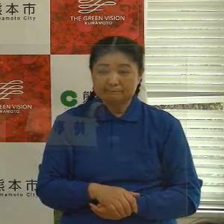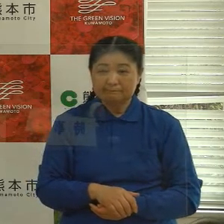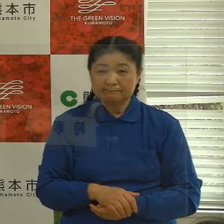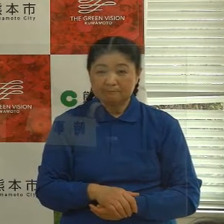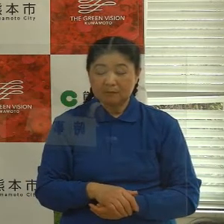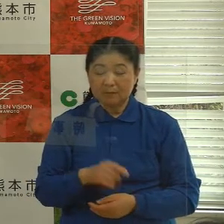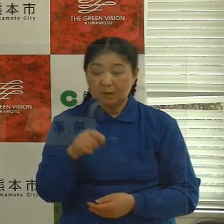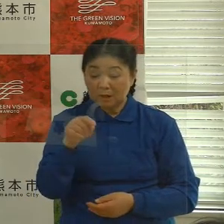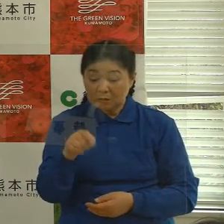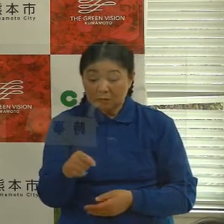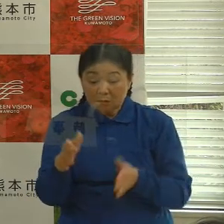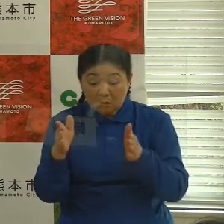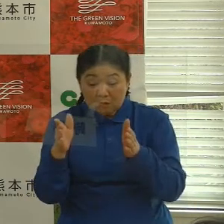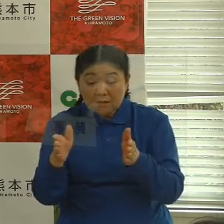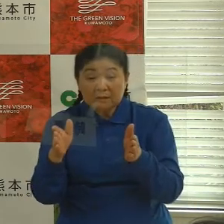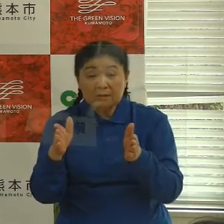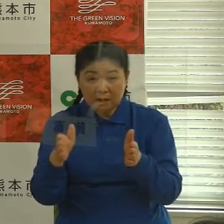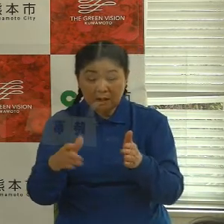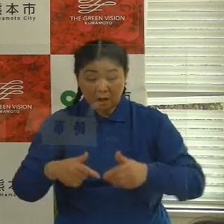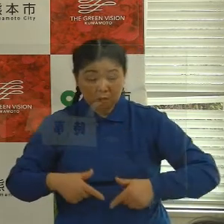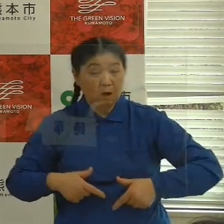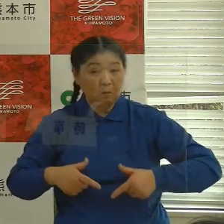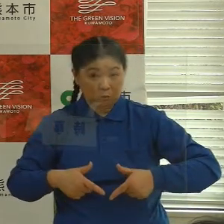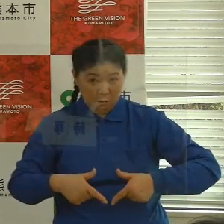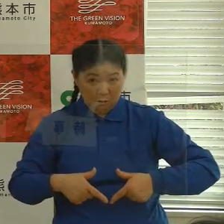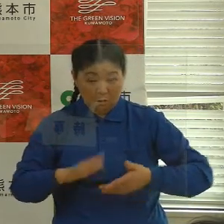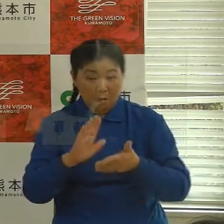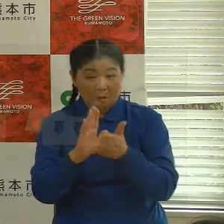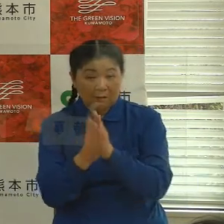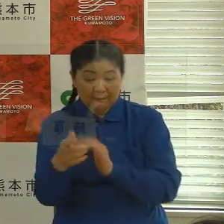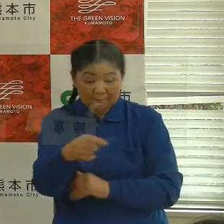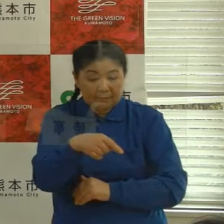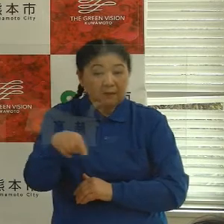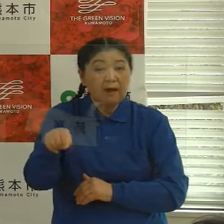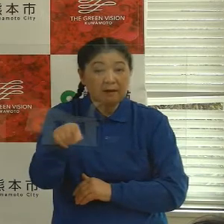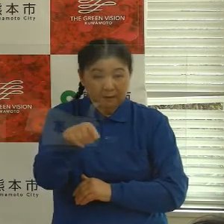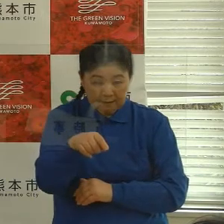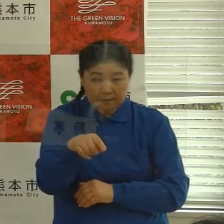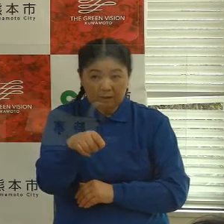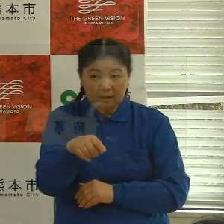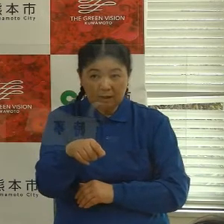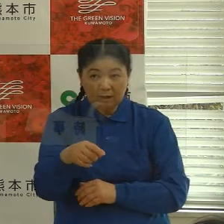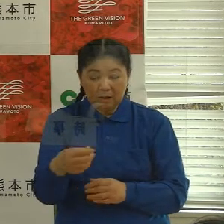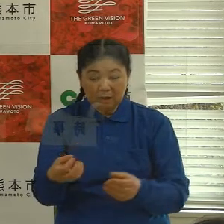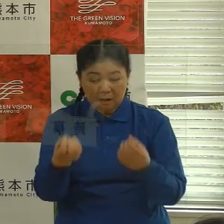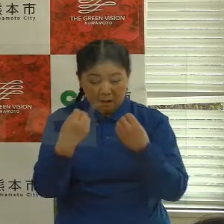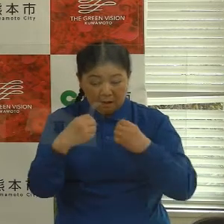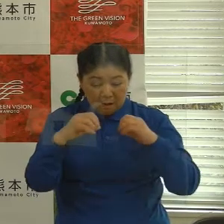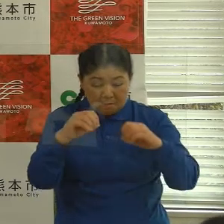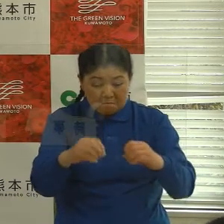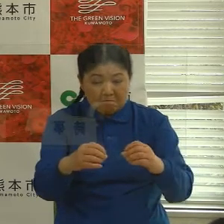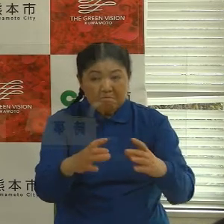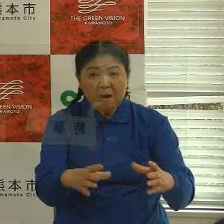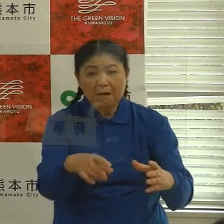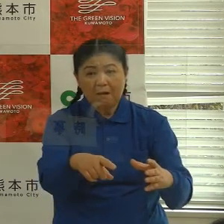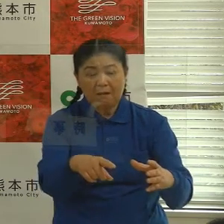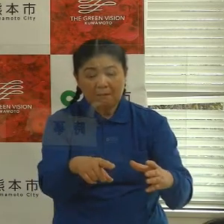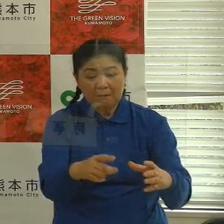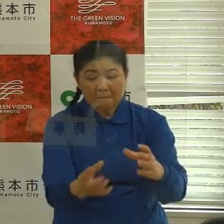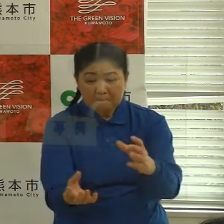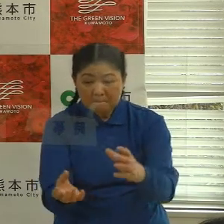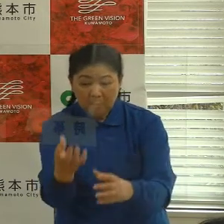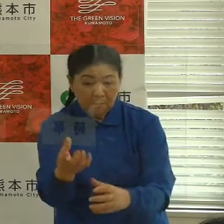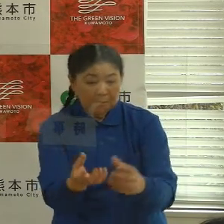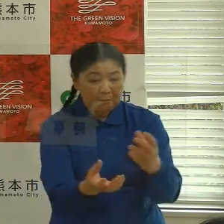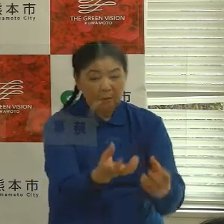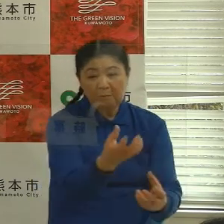ただその時点でですね、熊本県内、 クラスターも相当まだ発生を